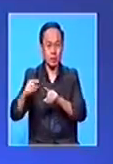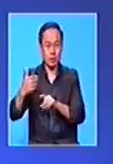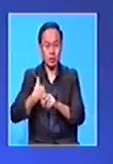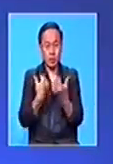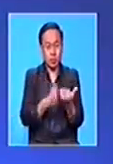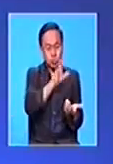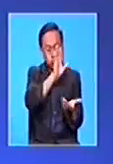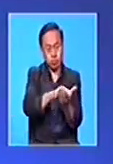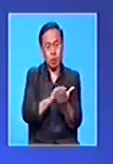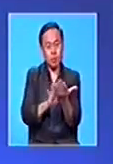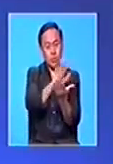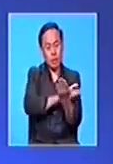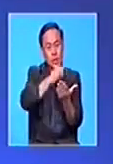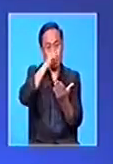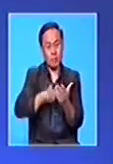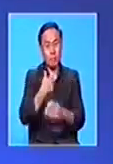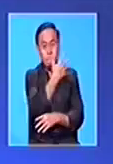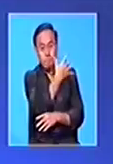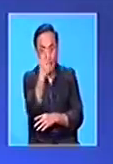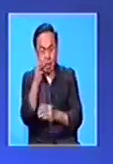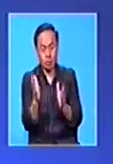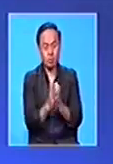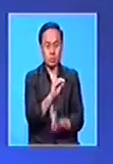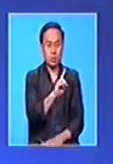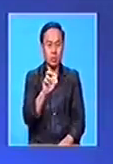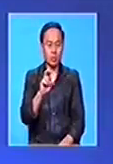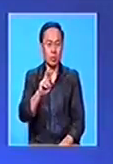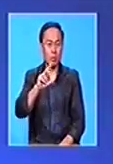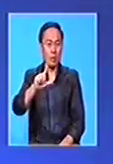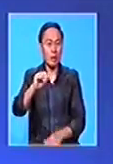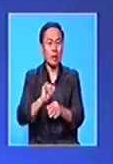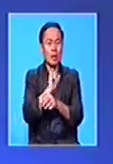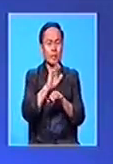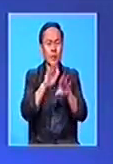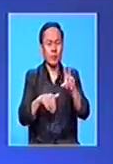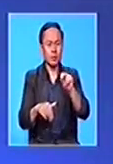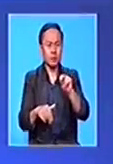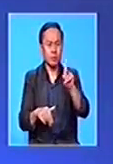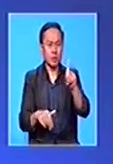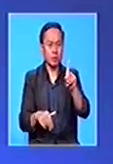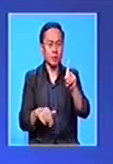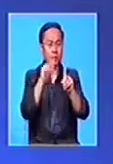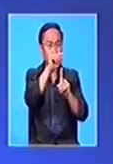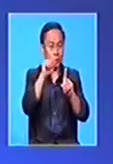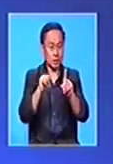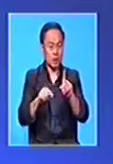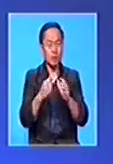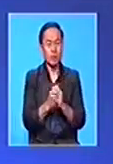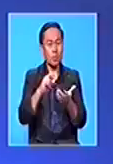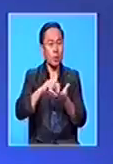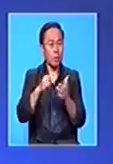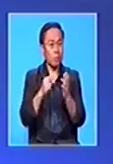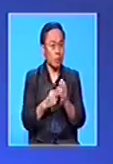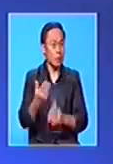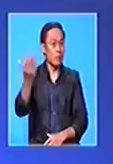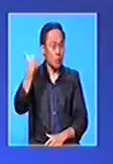สุดเรามีผืนป่าเหลือเพียง102ล้านไร่หรือร้อยละ31ของประเทศลดลงอย่างรวดเร็วนะครับ